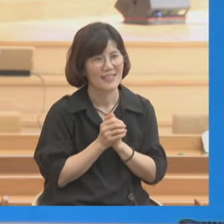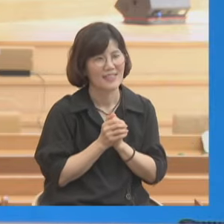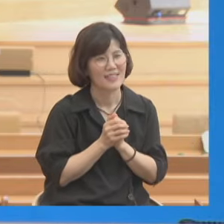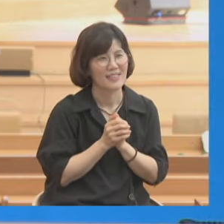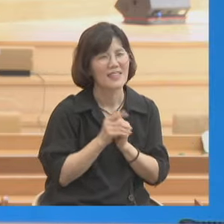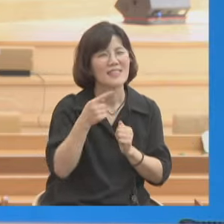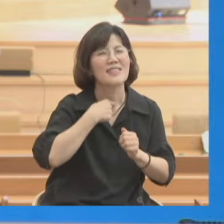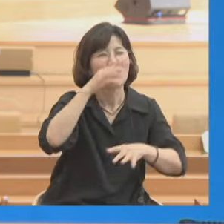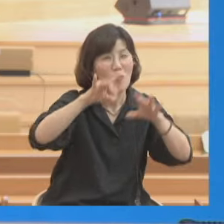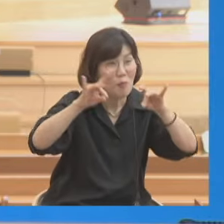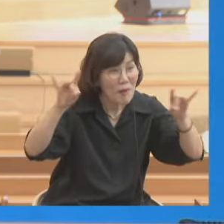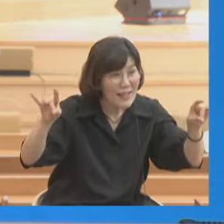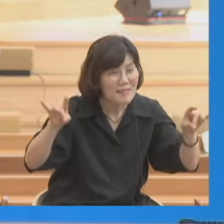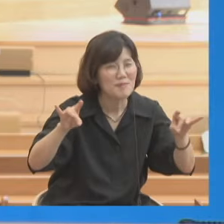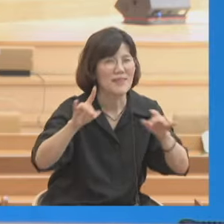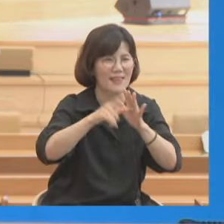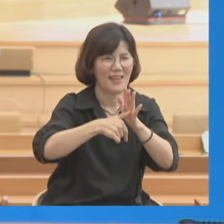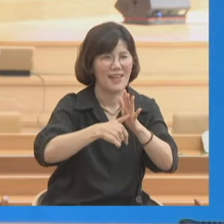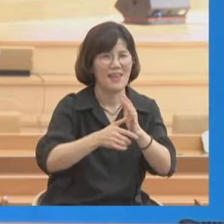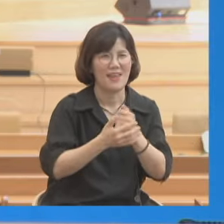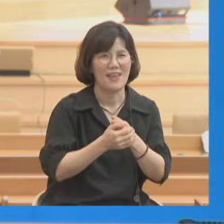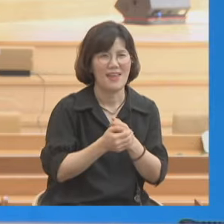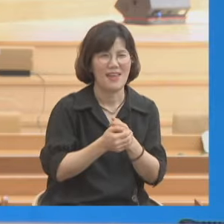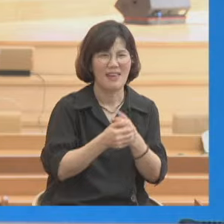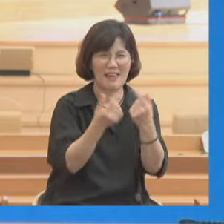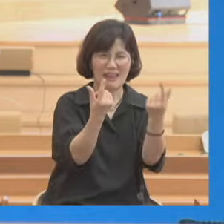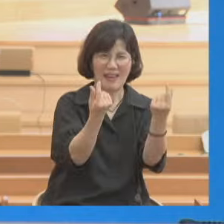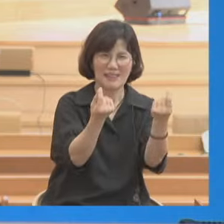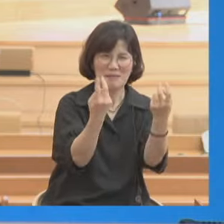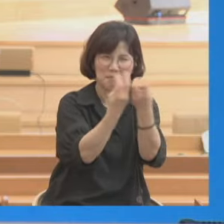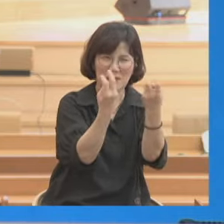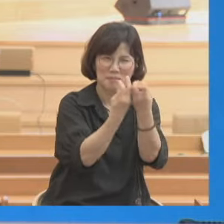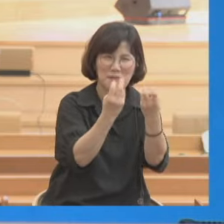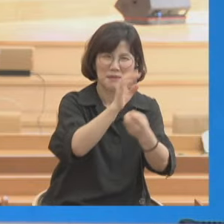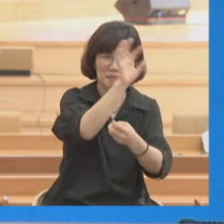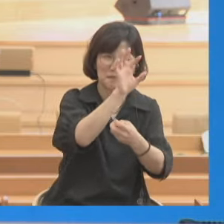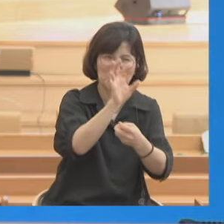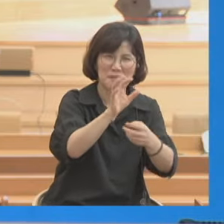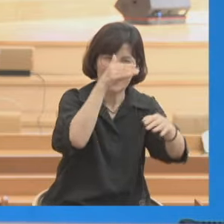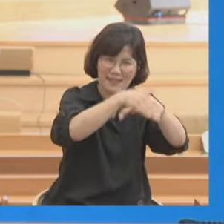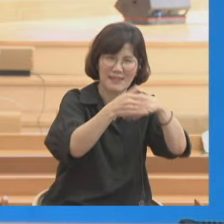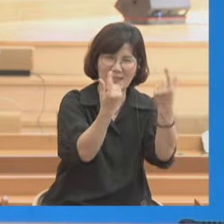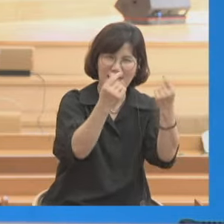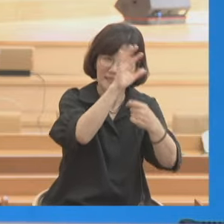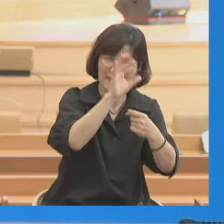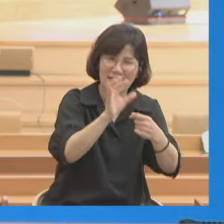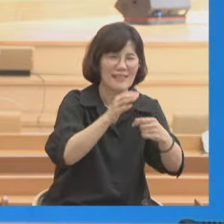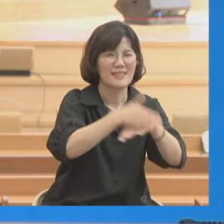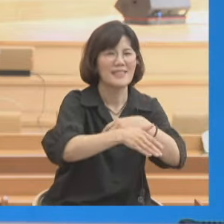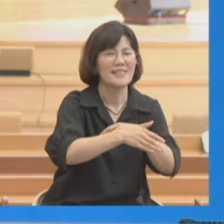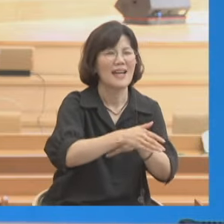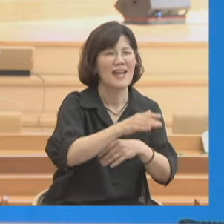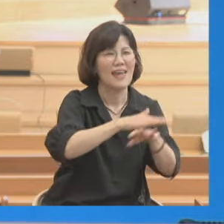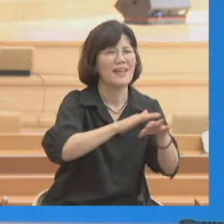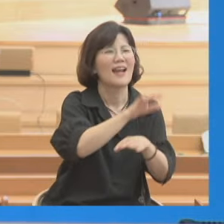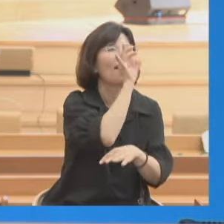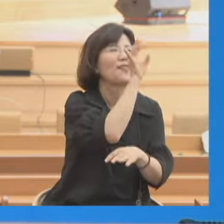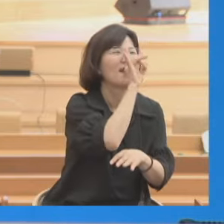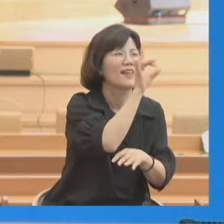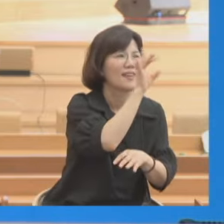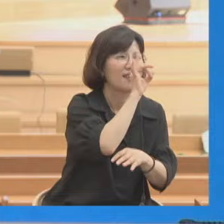그 목마름 늘 같은 방식으로 안 돼요. 그